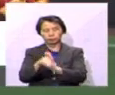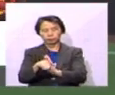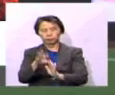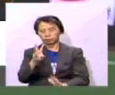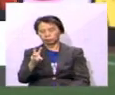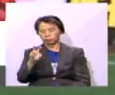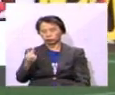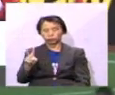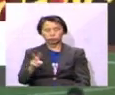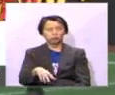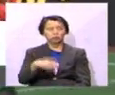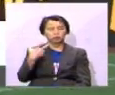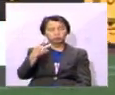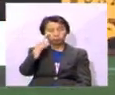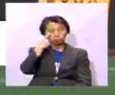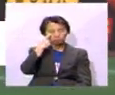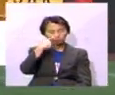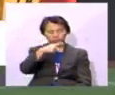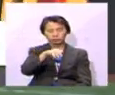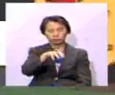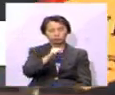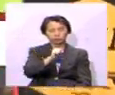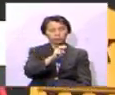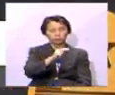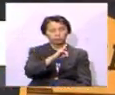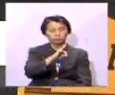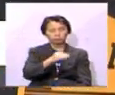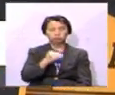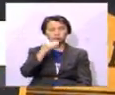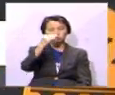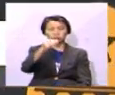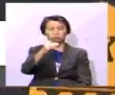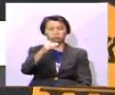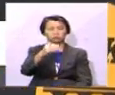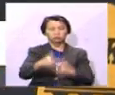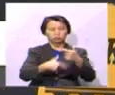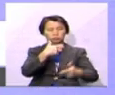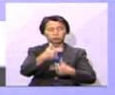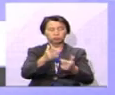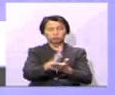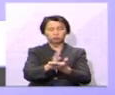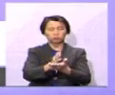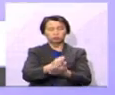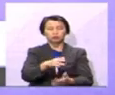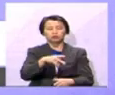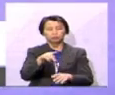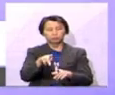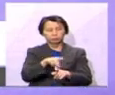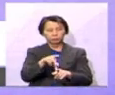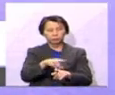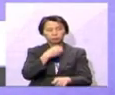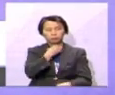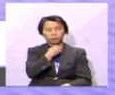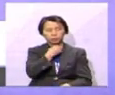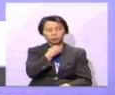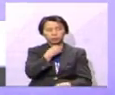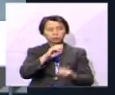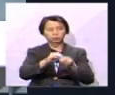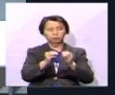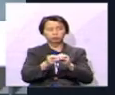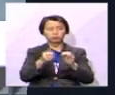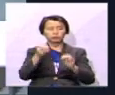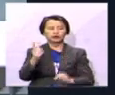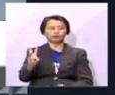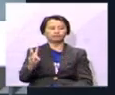62. 3 mata buat PKNS FC melonjak mereka ke persada Liga sementara Perak The Boss Gaurus jatuh ke tangga